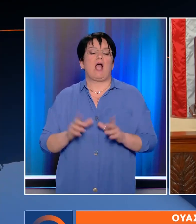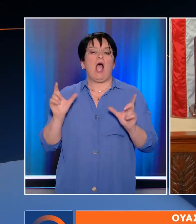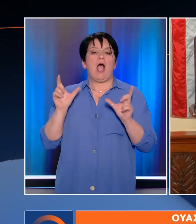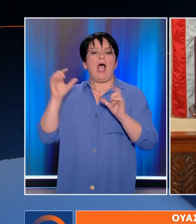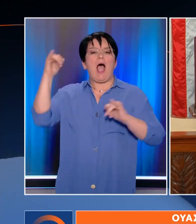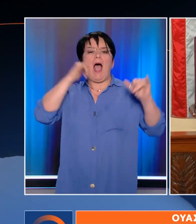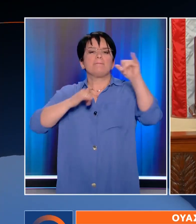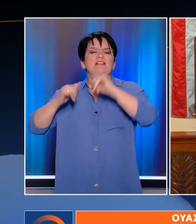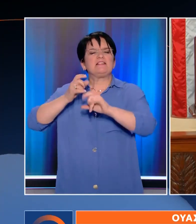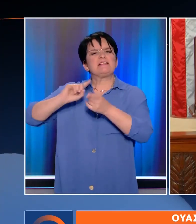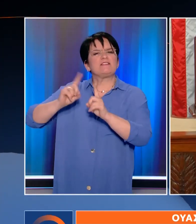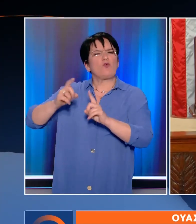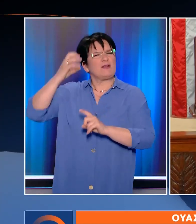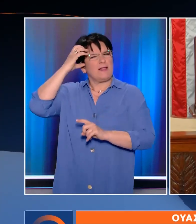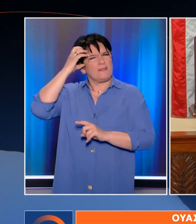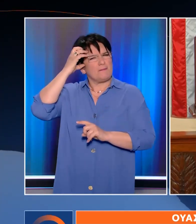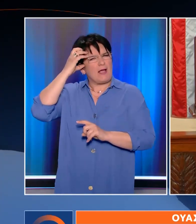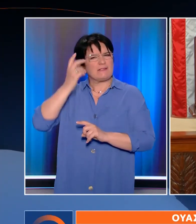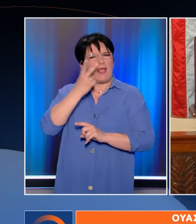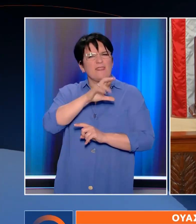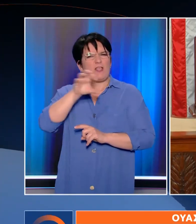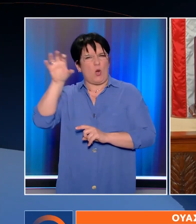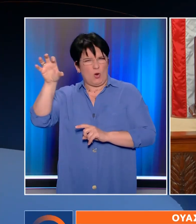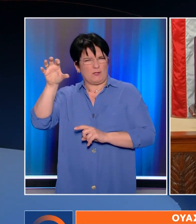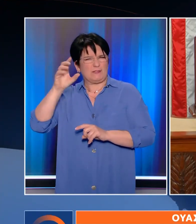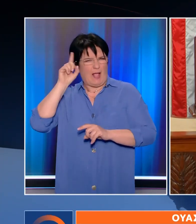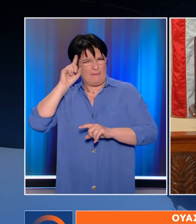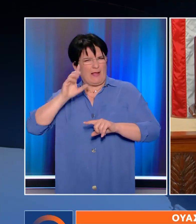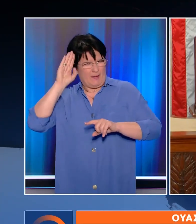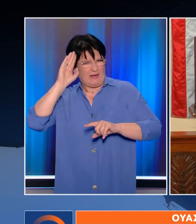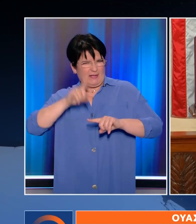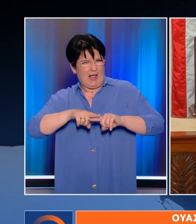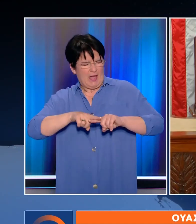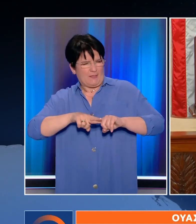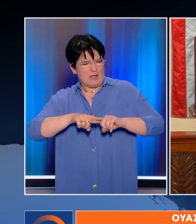αμυντική συμφωνία μεταξύ των δύο χωρών μας.